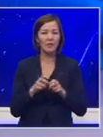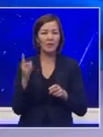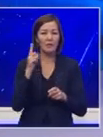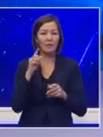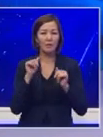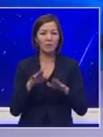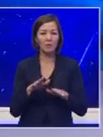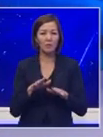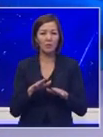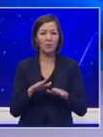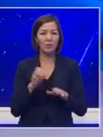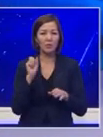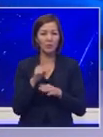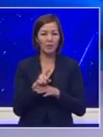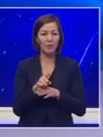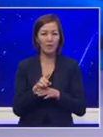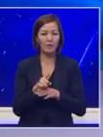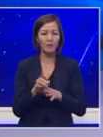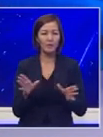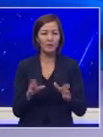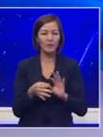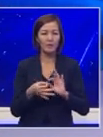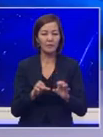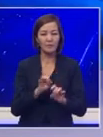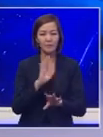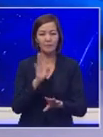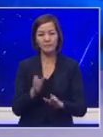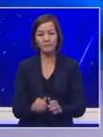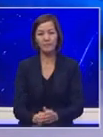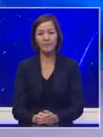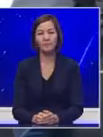тыңдап шешілу жолдарын нұсқады. Әріптесім Алмат Хамит жалғастырсын.